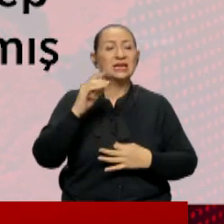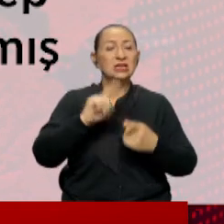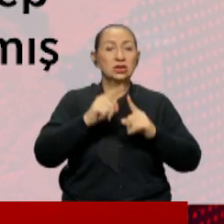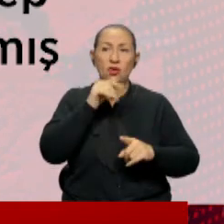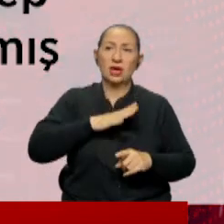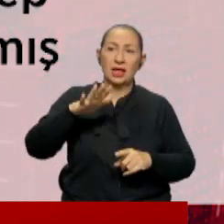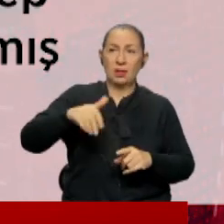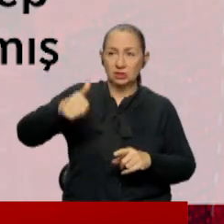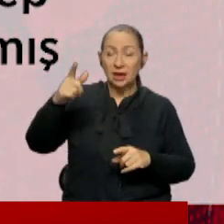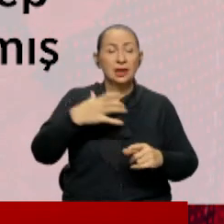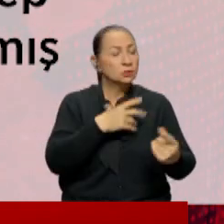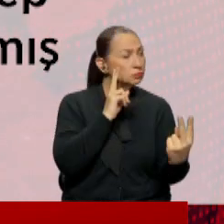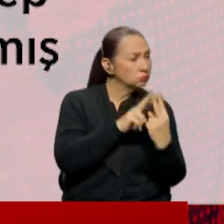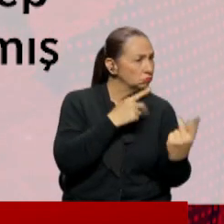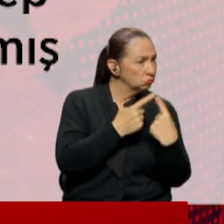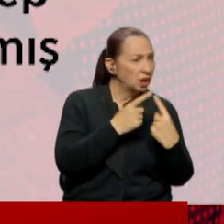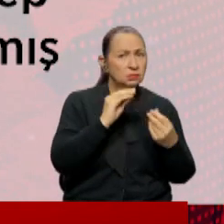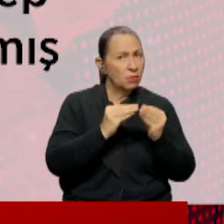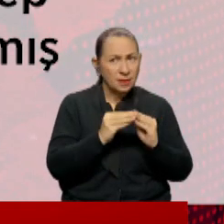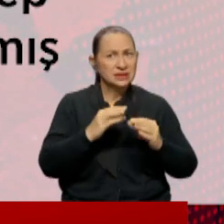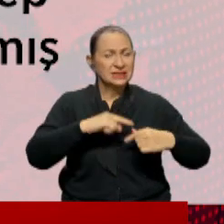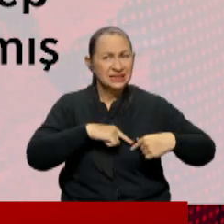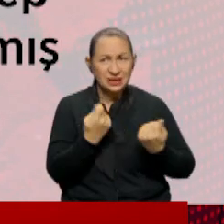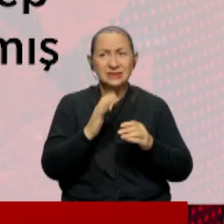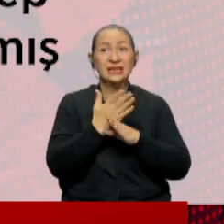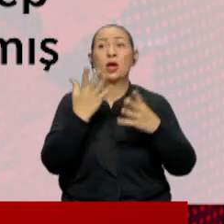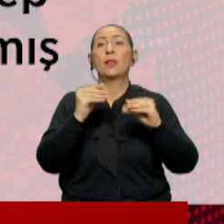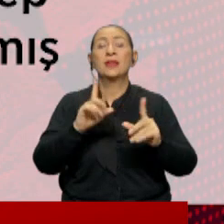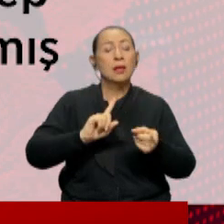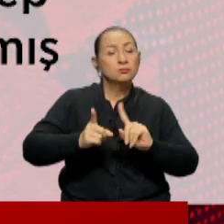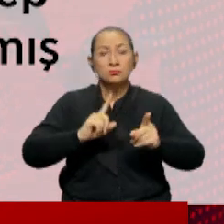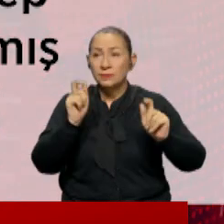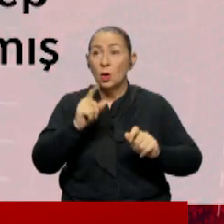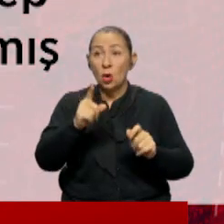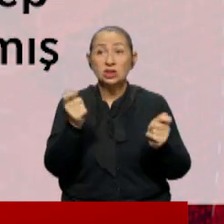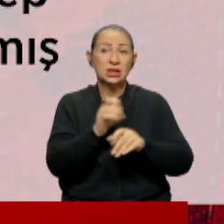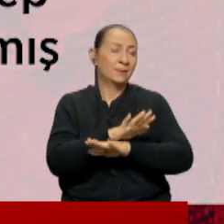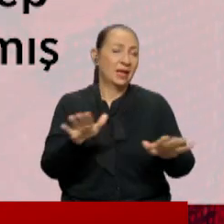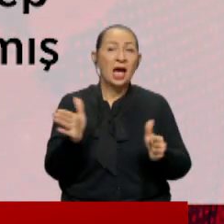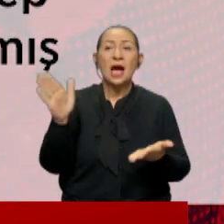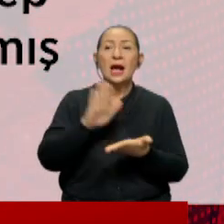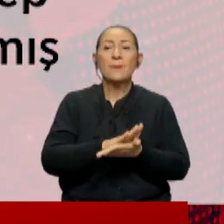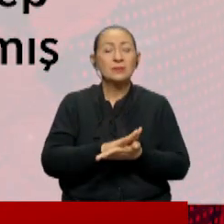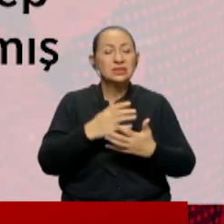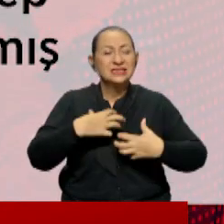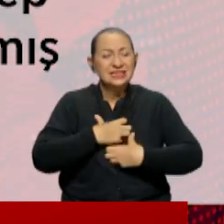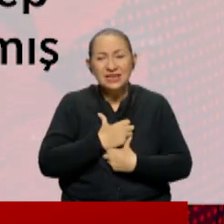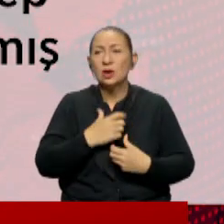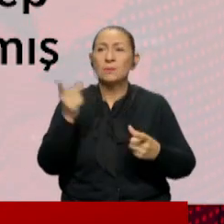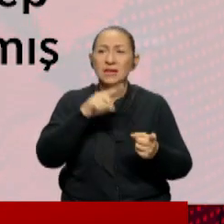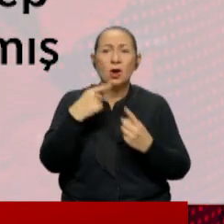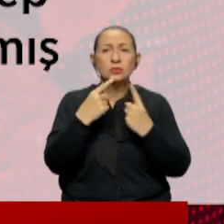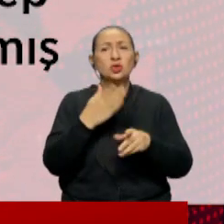örtüsü kendisi ile de konuşarak hiçbir problemi incitmeye sebep vermeden yönettik ve o işte bitti kapanmış yaraların üzerine